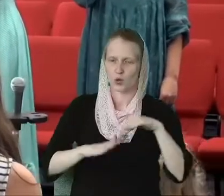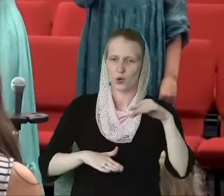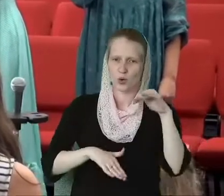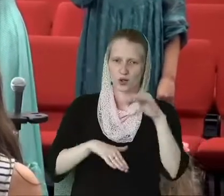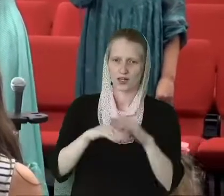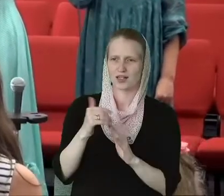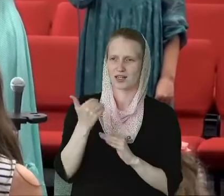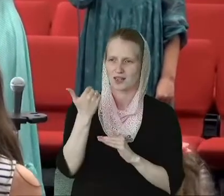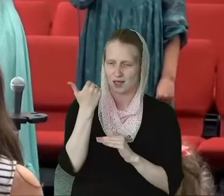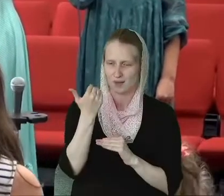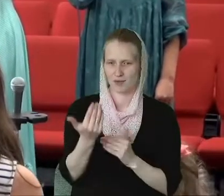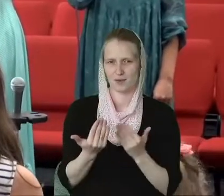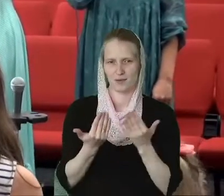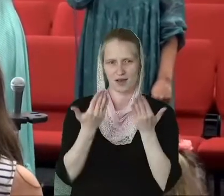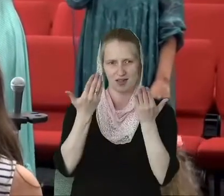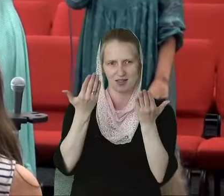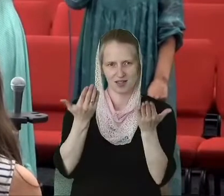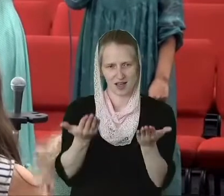руки к тебе